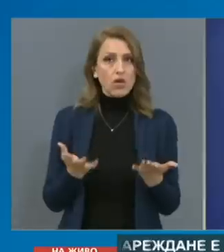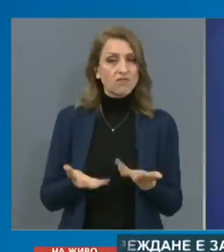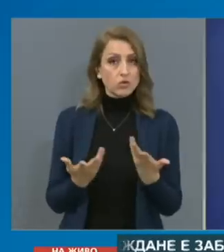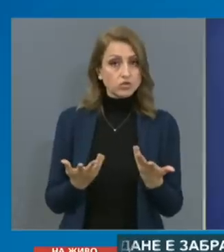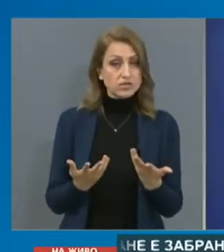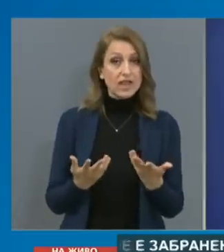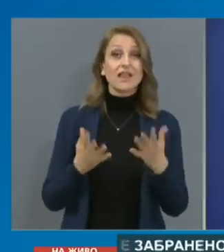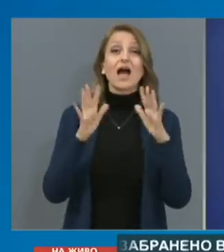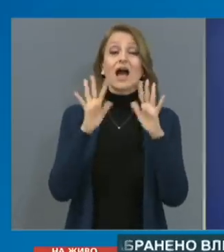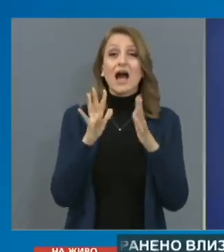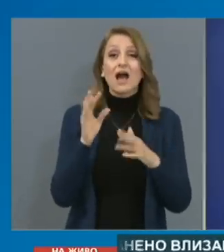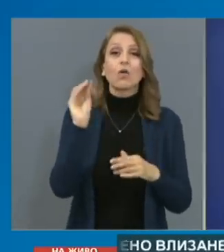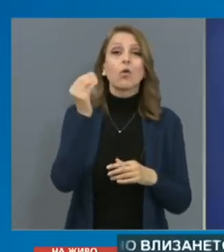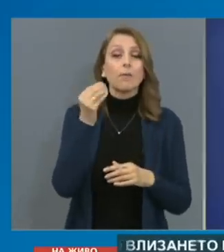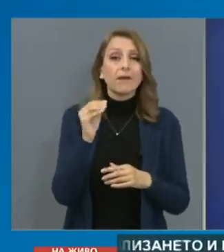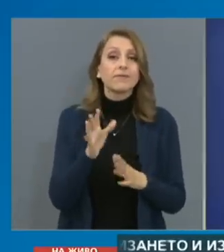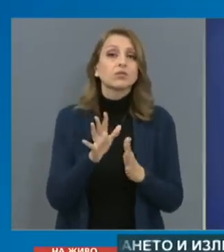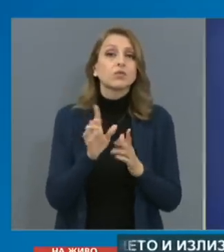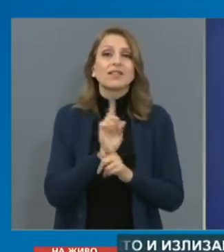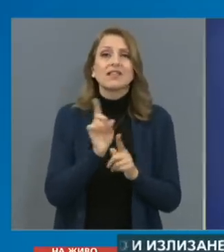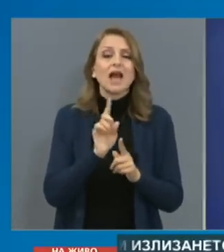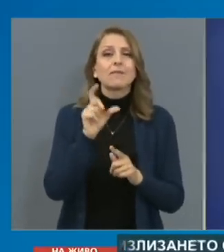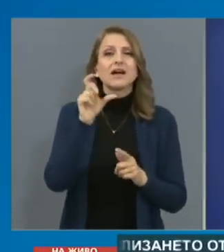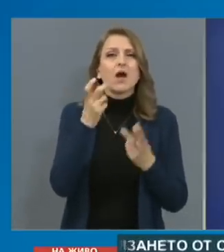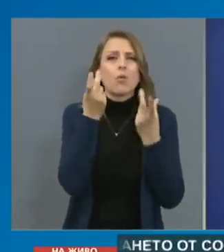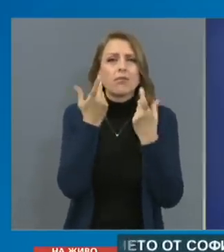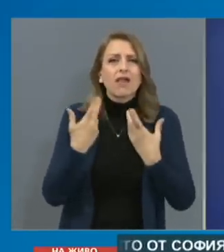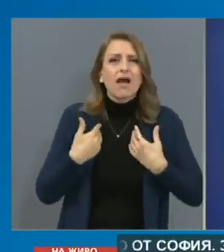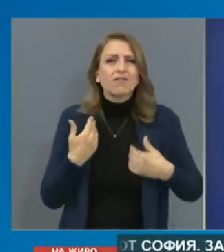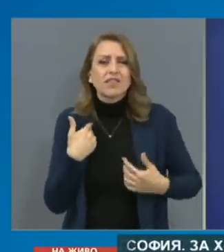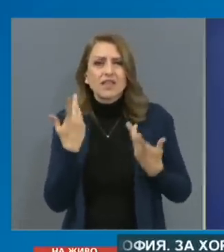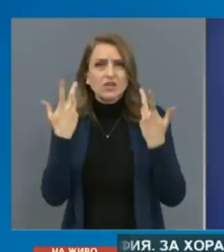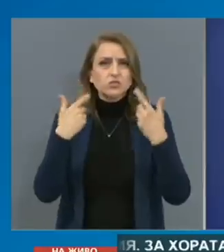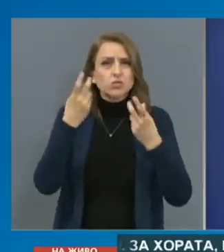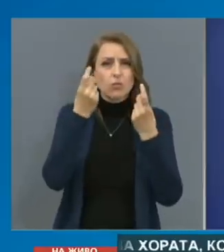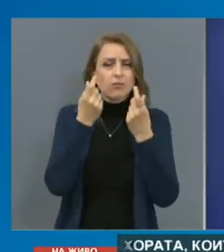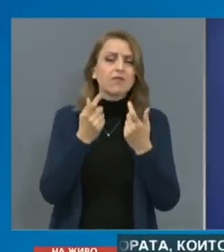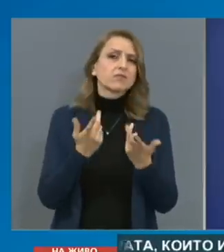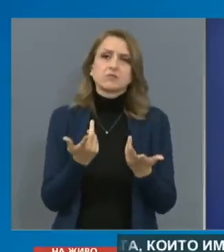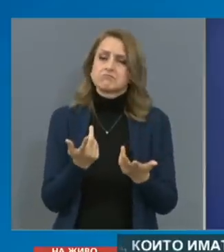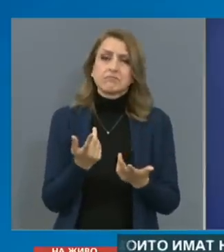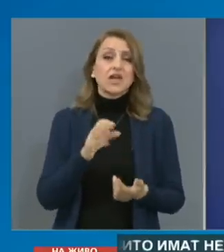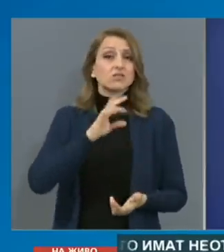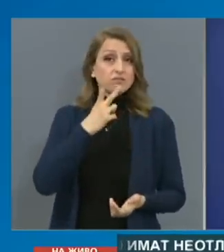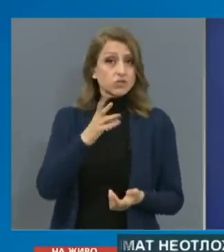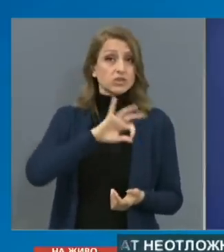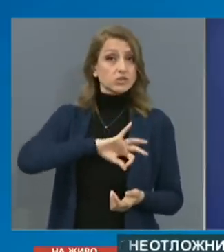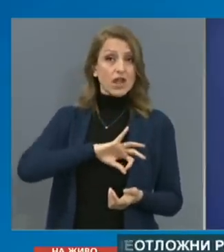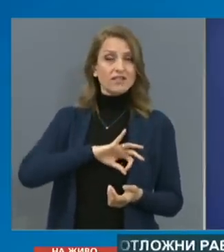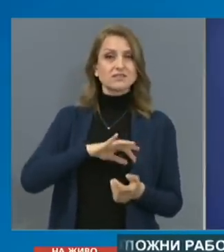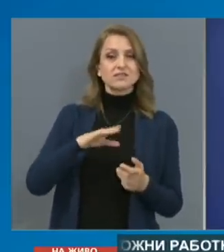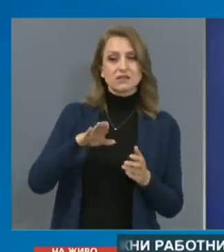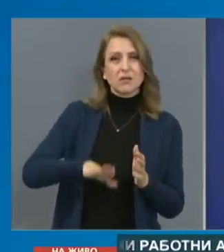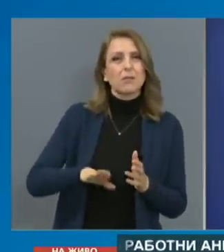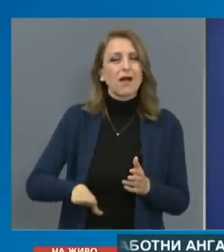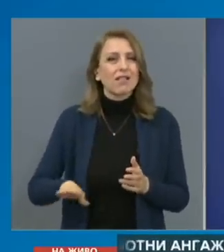Ако то няма никакви симптоми, няма такъв риск, но и шанса да виждате какъв е процента на децата, особено в ниските